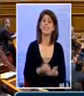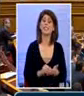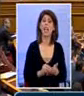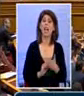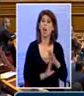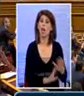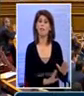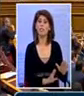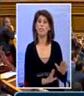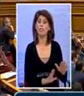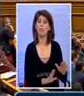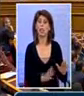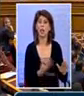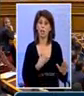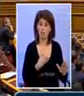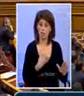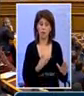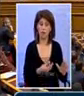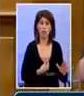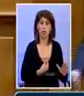σας?